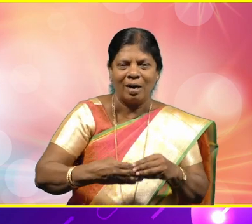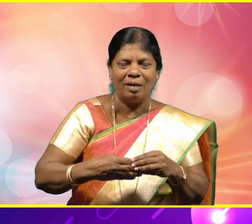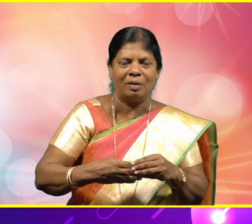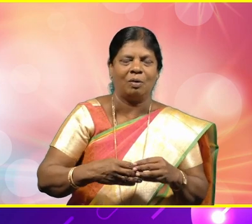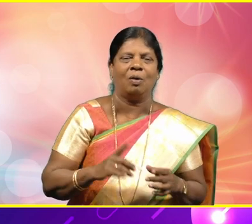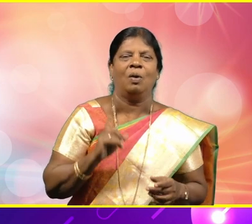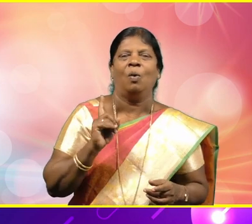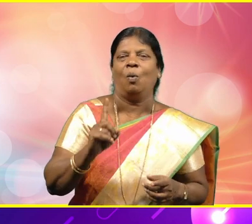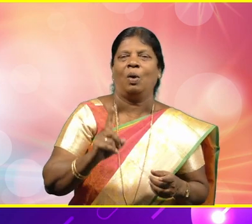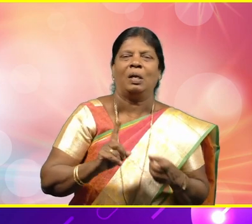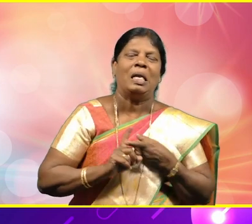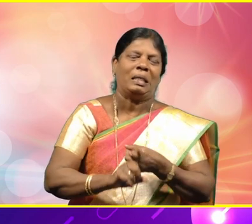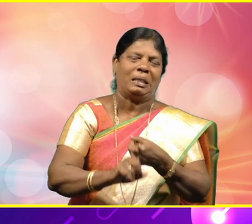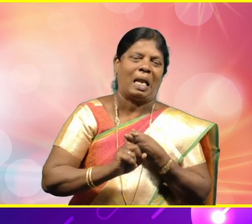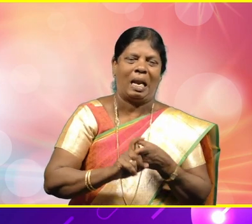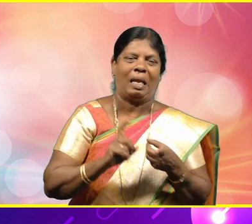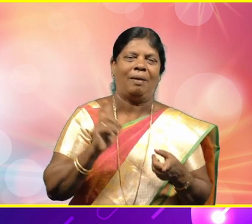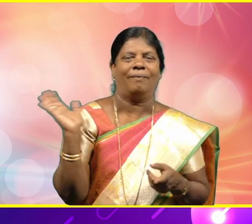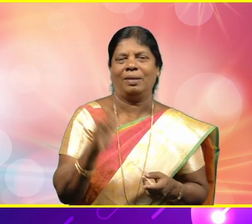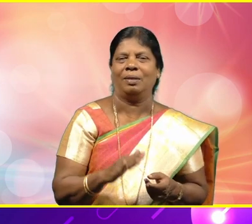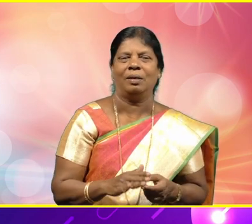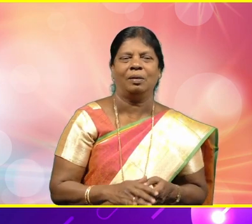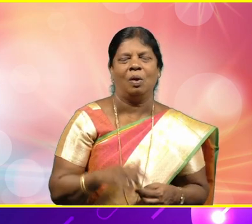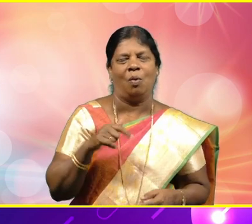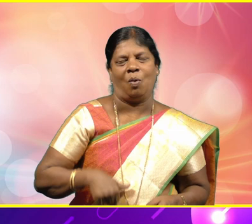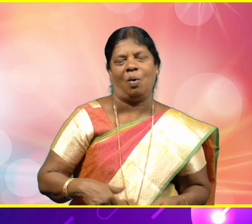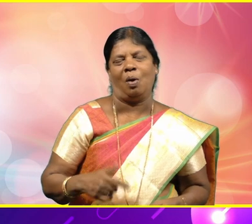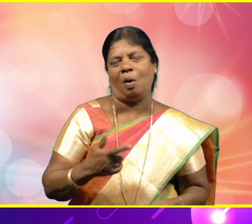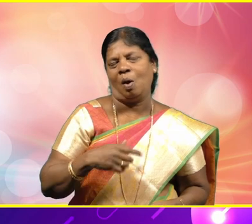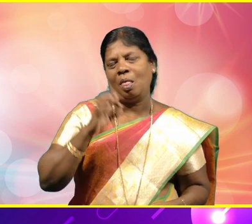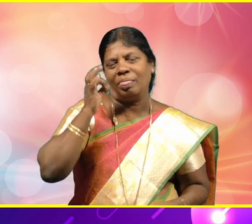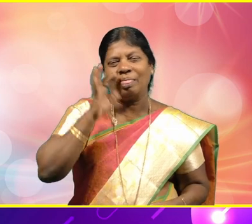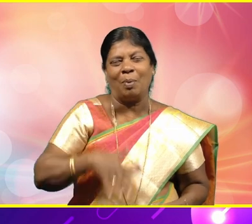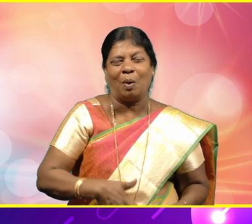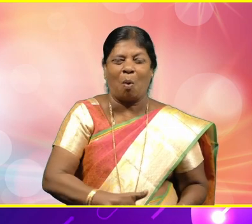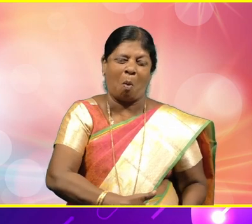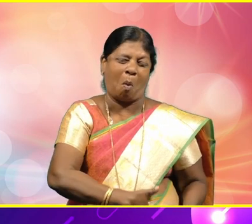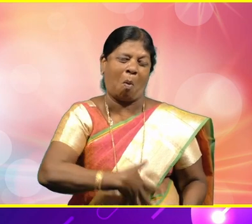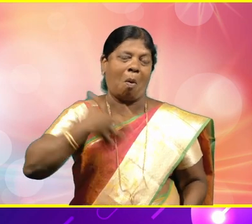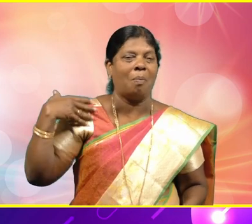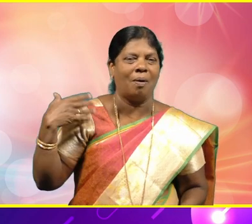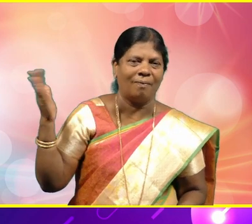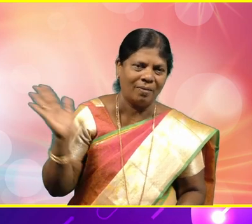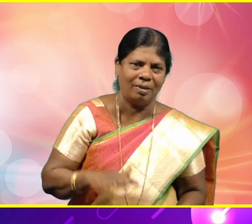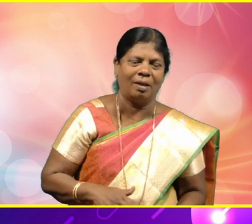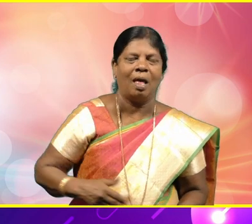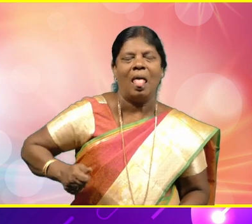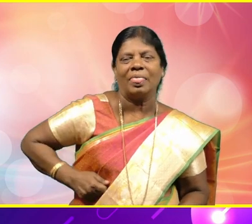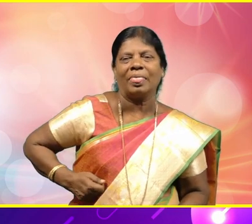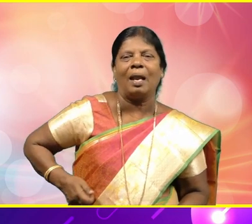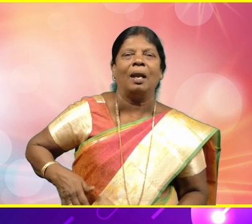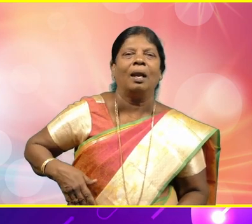கொண்டிருந்தவனுக்கும் சண்டை ஏற்பட்டது. இவனுக்கு அதிக கோபம் வந்ததினால்